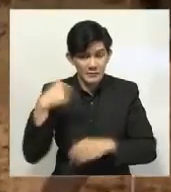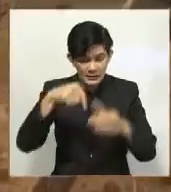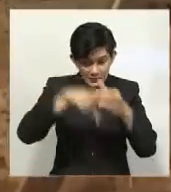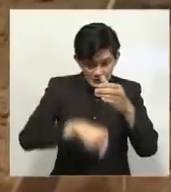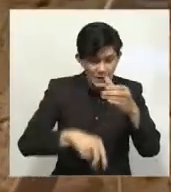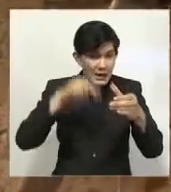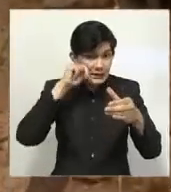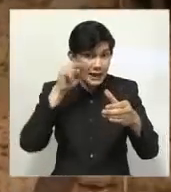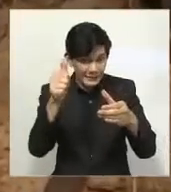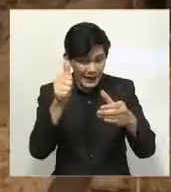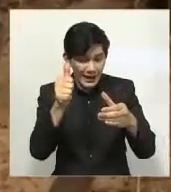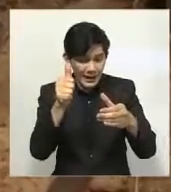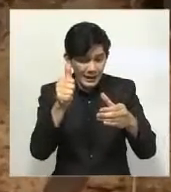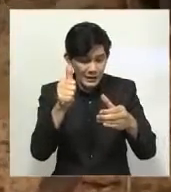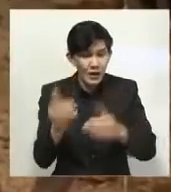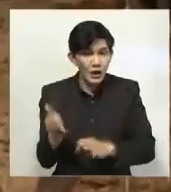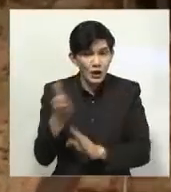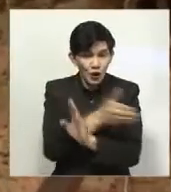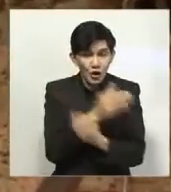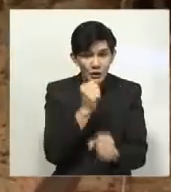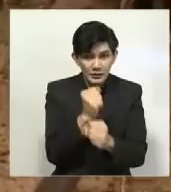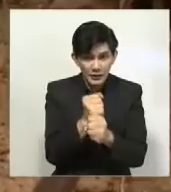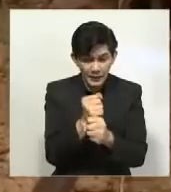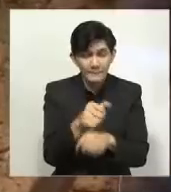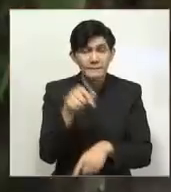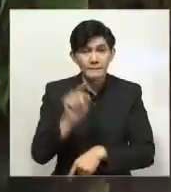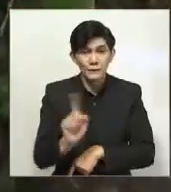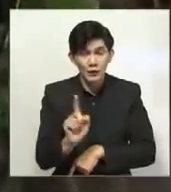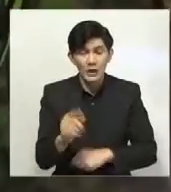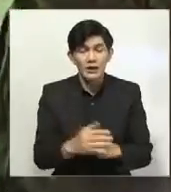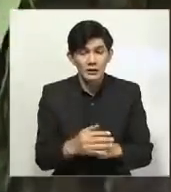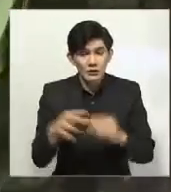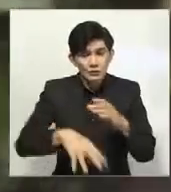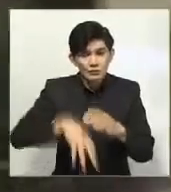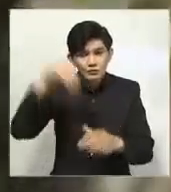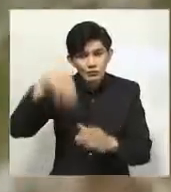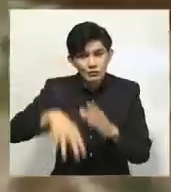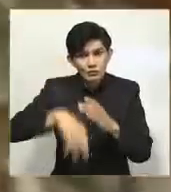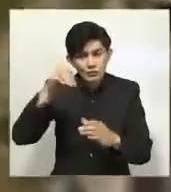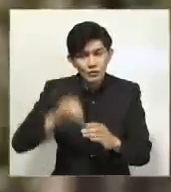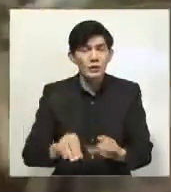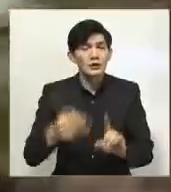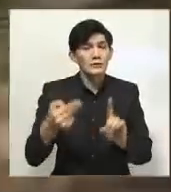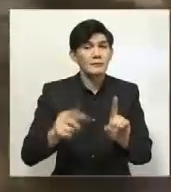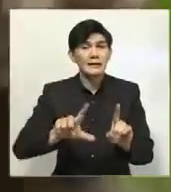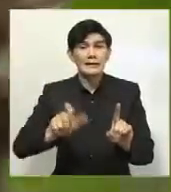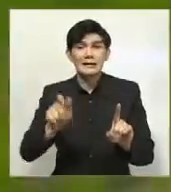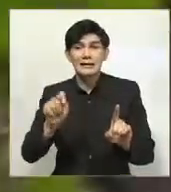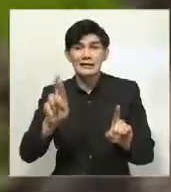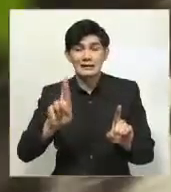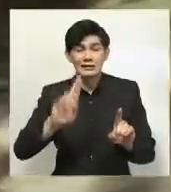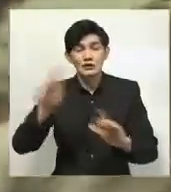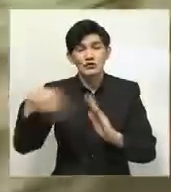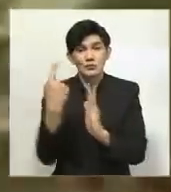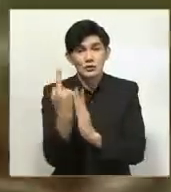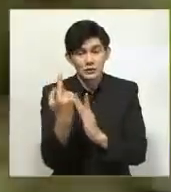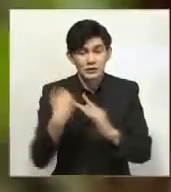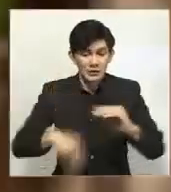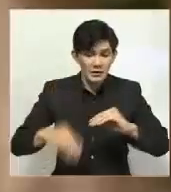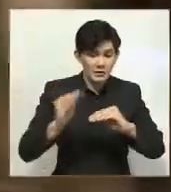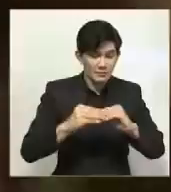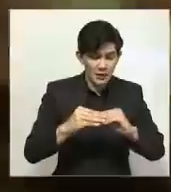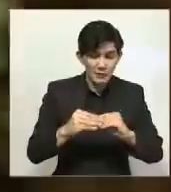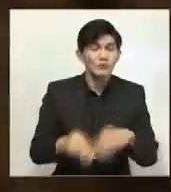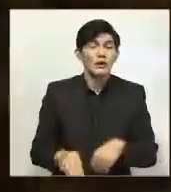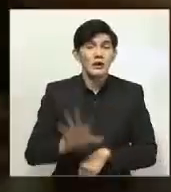บาดาลก่อนดำเนินการติดตั้งเครื่องสูบน้ำประจำบ่อซึ่งกำลังสูบอยู่ที่ประมาณ 10,000 ลิตรต่อชั่วโมงซึ่งจะทำให้เพิ่มกำลังสูบได้ถึง